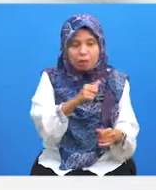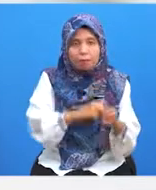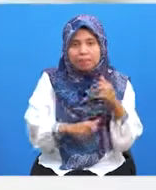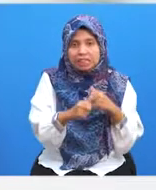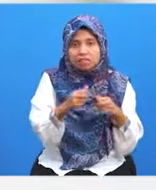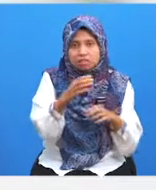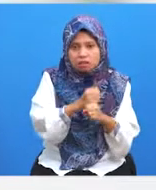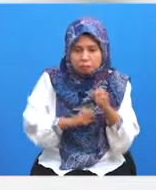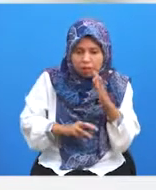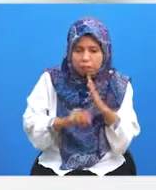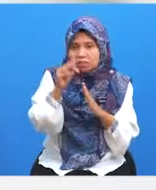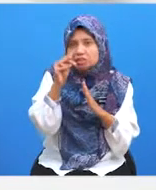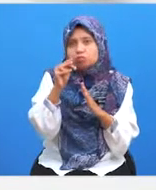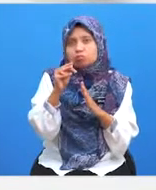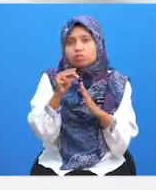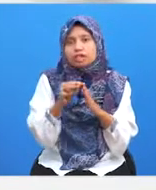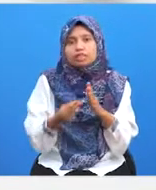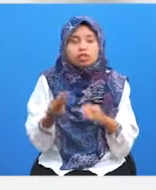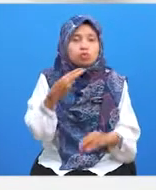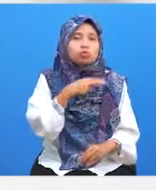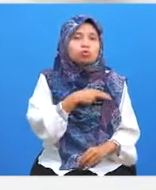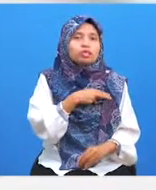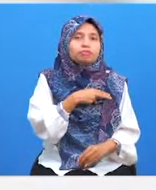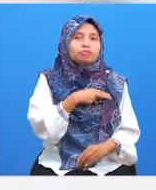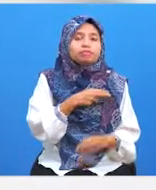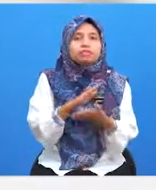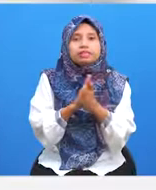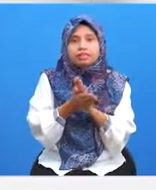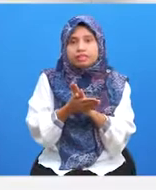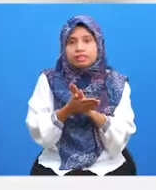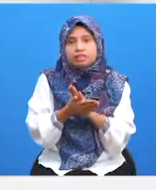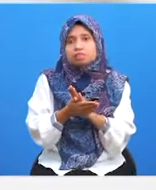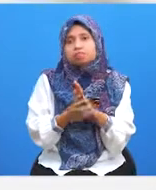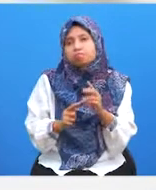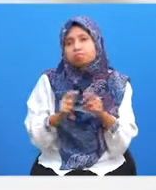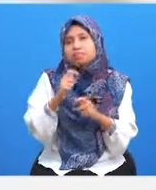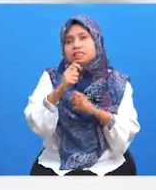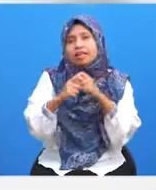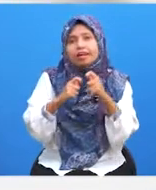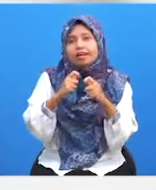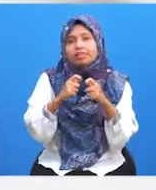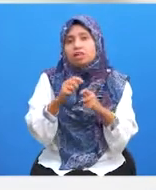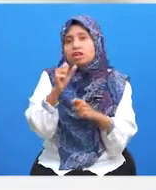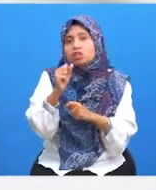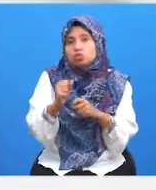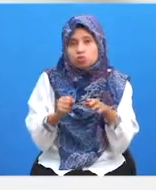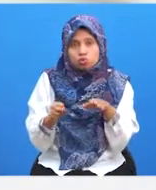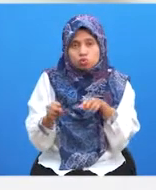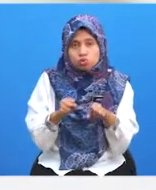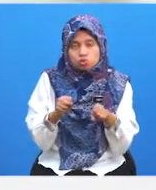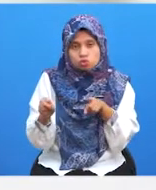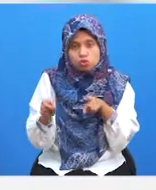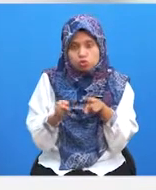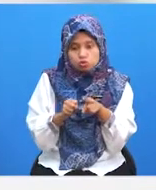memaksimumkan keuntungan oleh itu tren penjagaan dikatakan semakin meningkat sosio-budaya juga merupakan